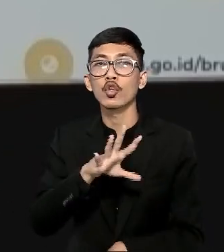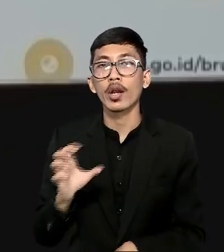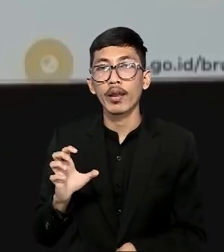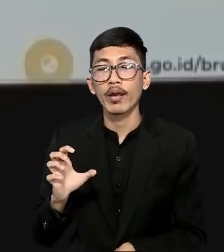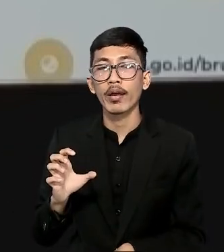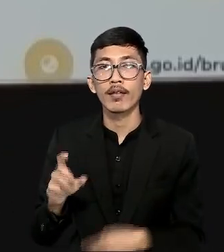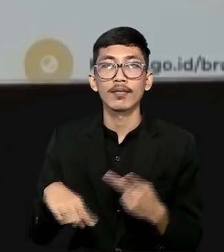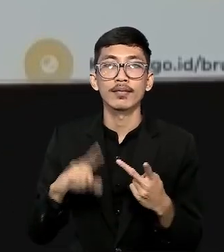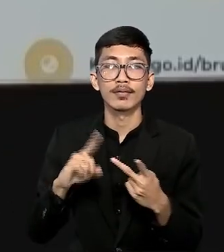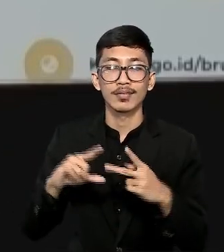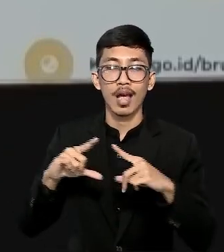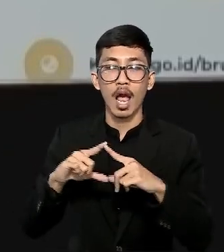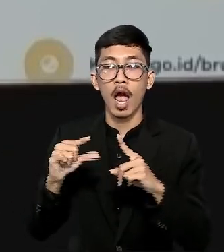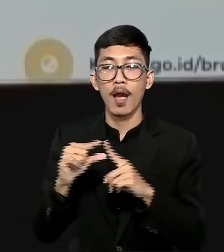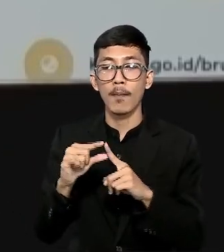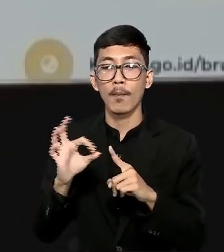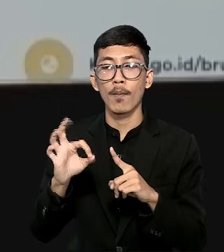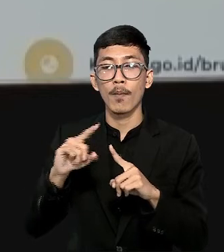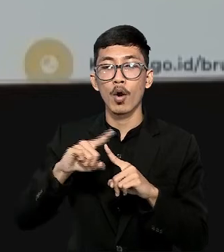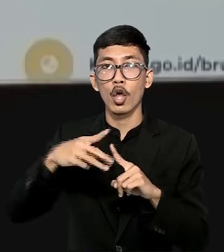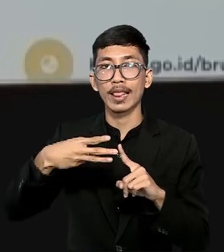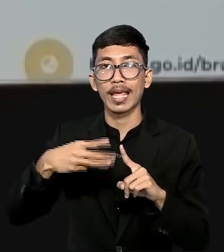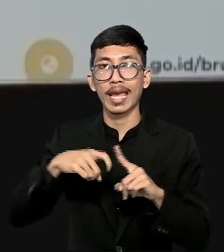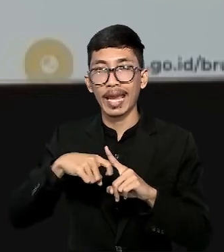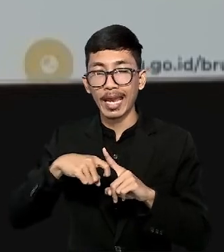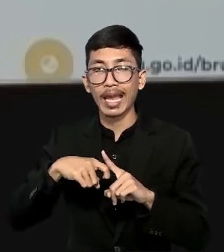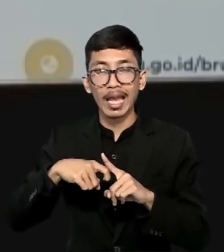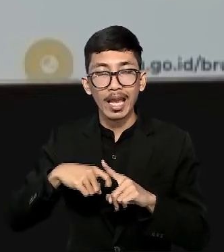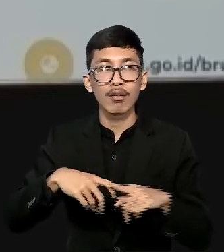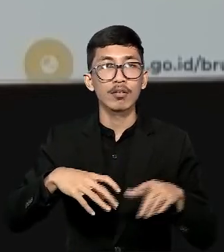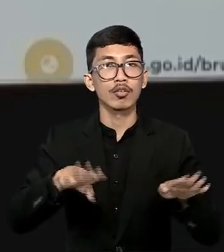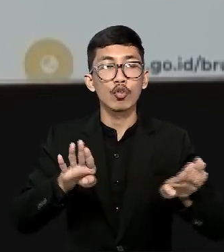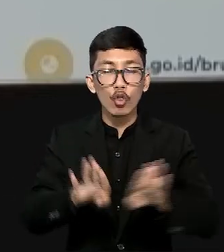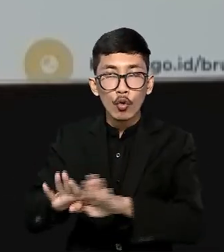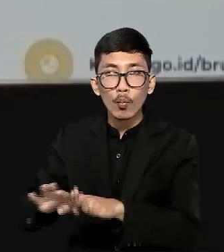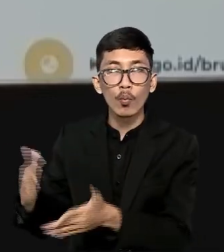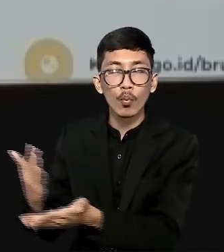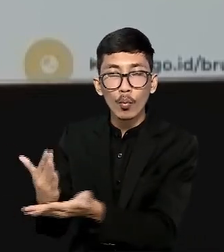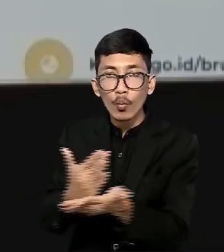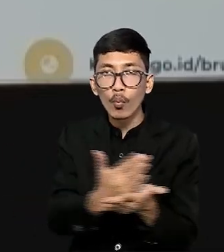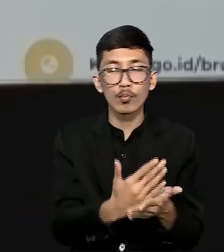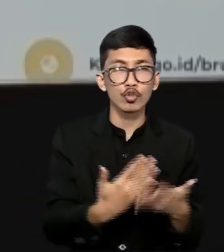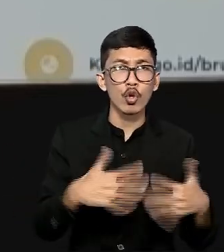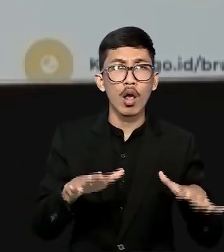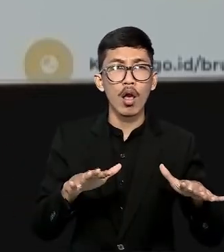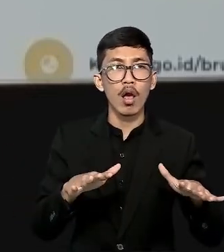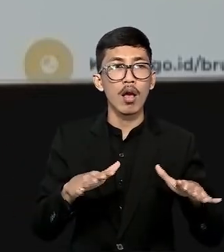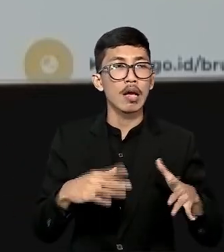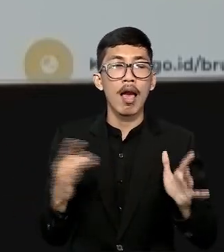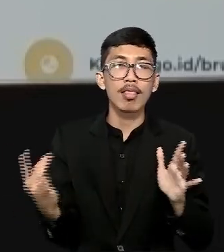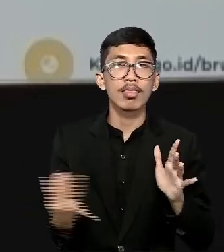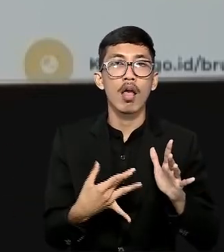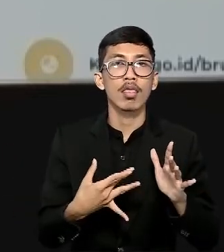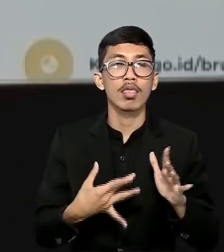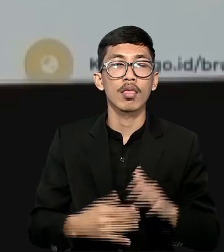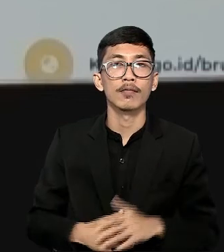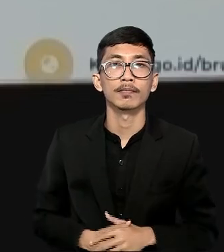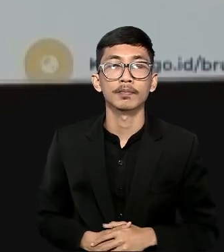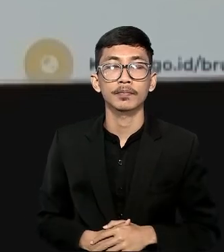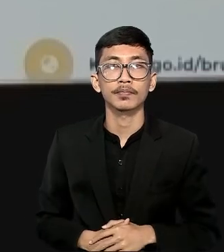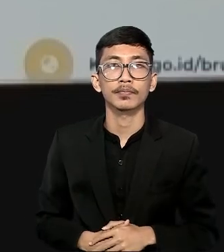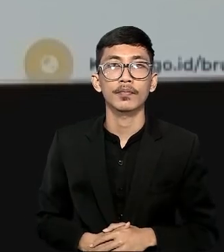dan yang lain-lainnya jadi udah-udah tahap super ketat Mas untuk dalam dalam konteks apa